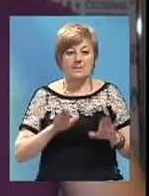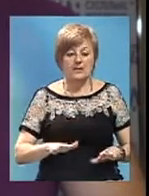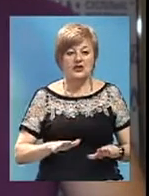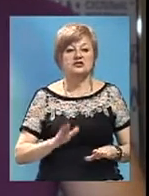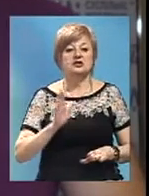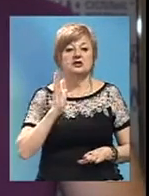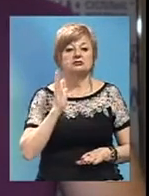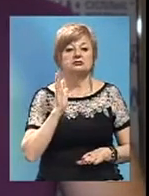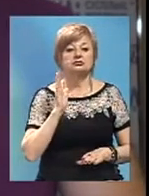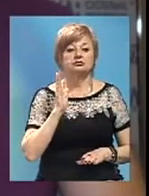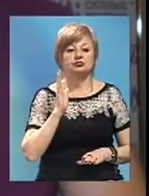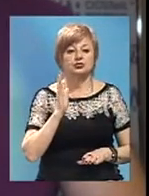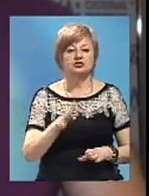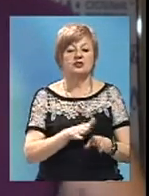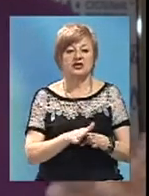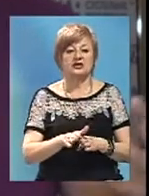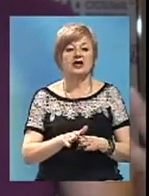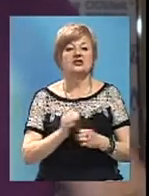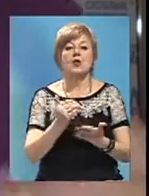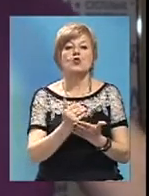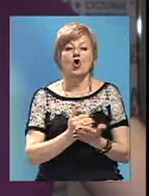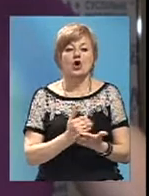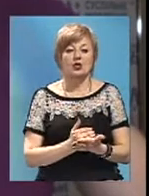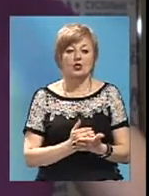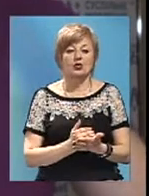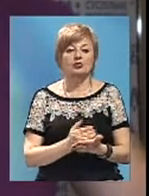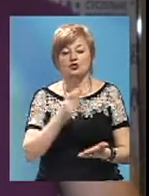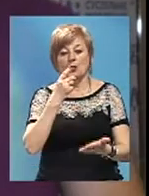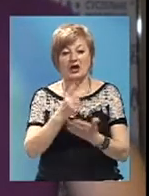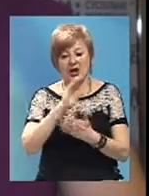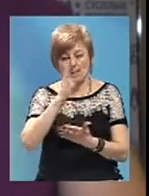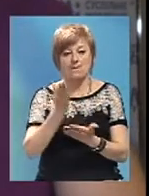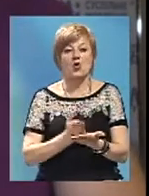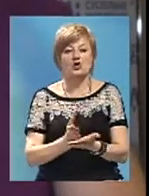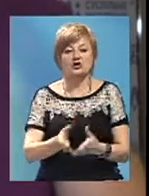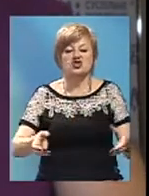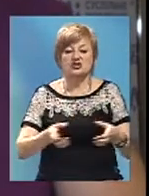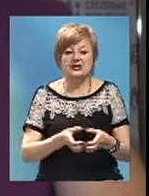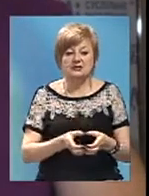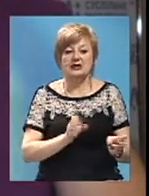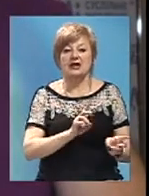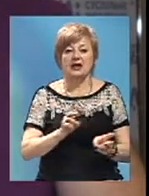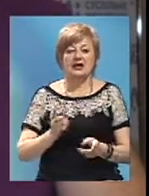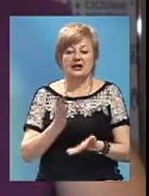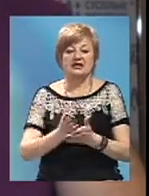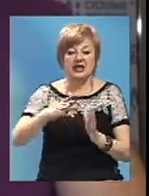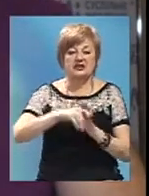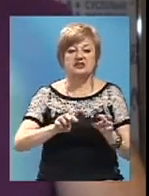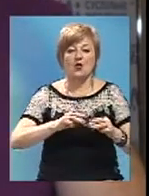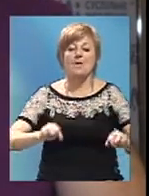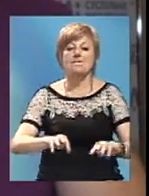програму, яку презентують політична сила, яка є у парламенті,